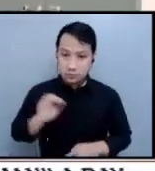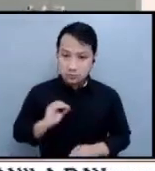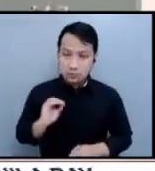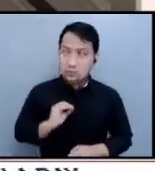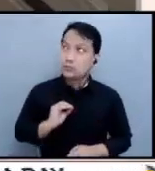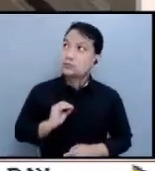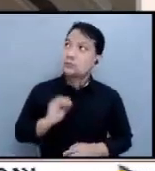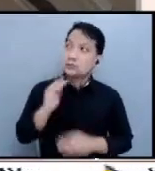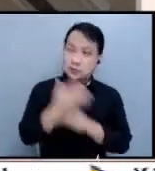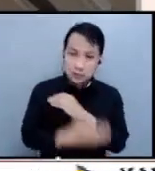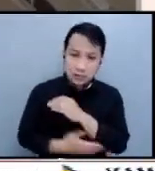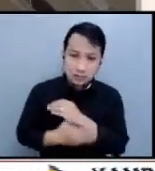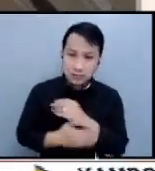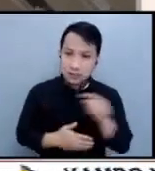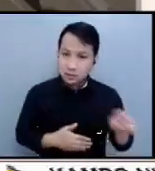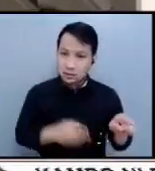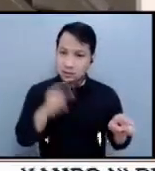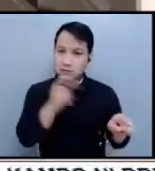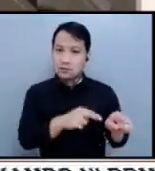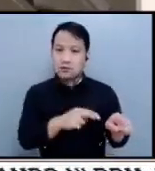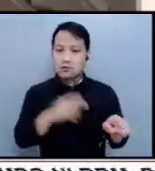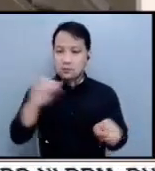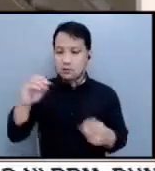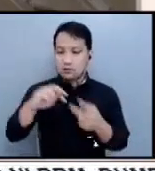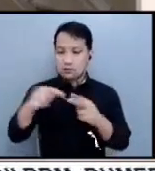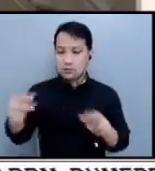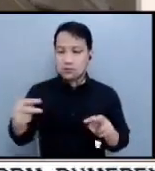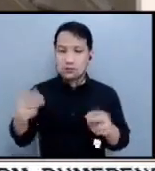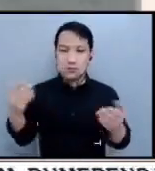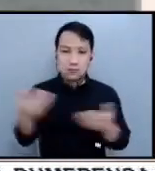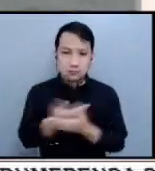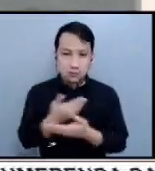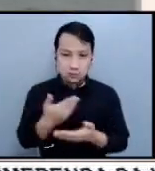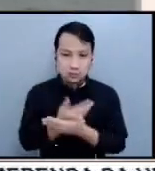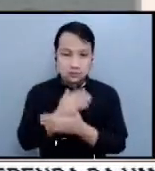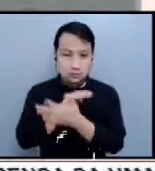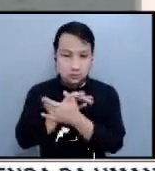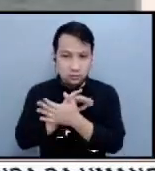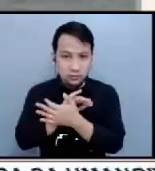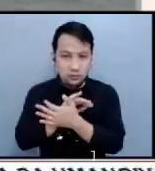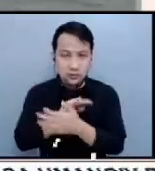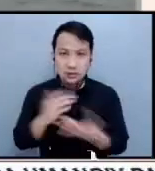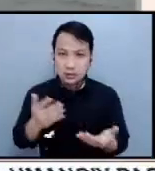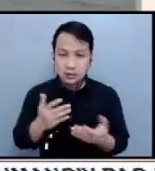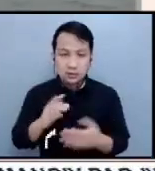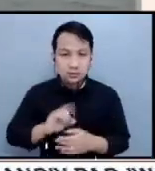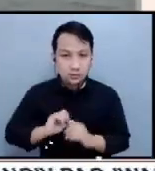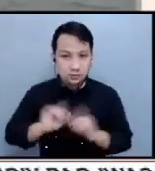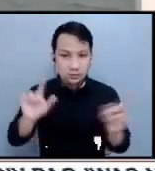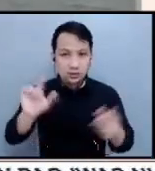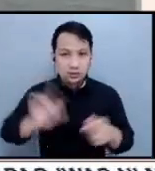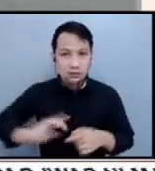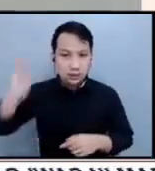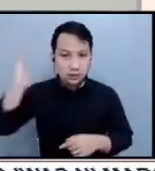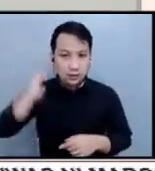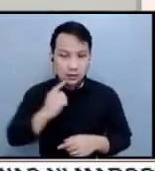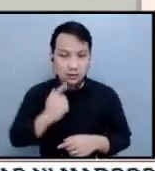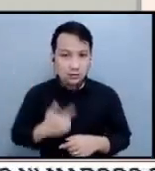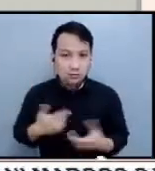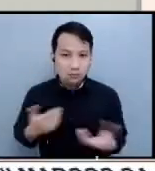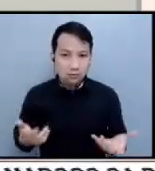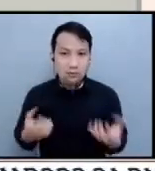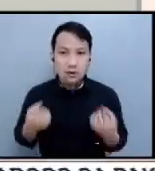nakikita natin na itong mga Omicron cases, o mga bagong COVID cases, ay hindi naman ganun kalubha, hindi katulad nung dati. Lalo na't marami